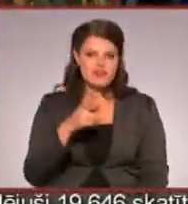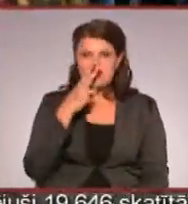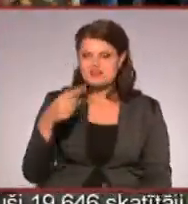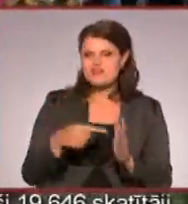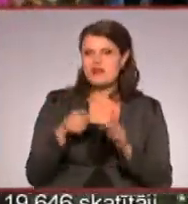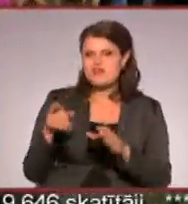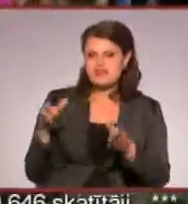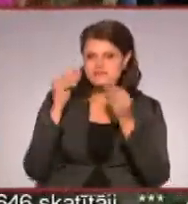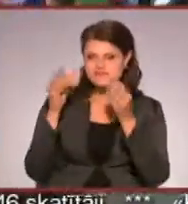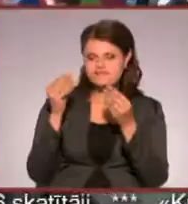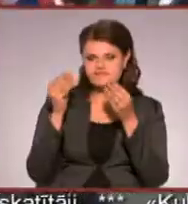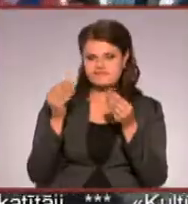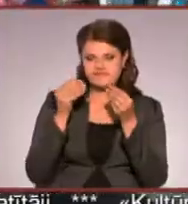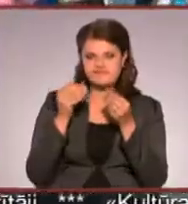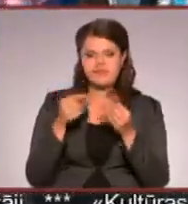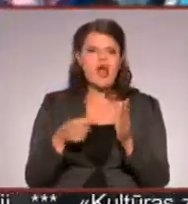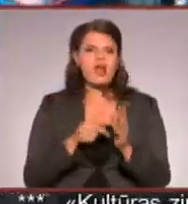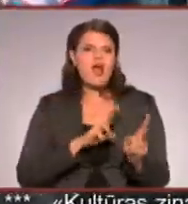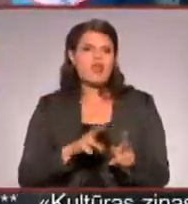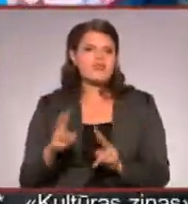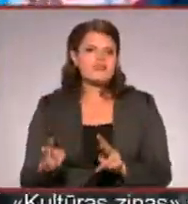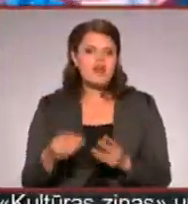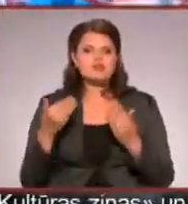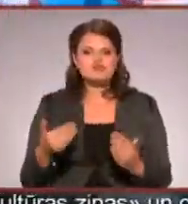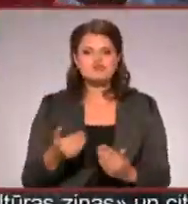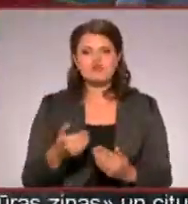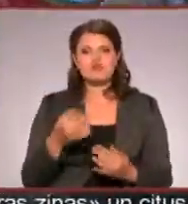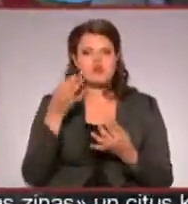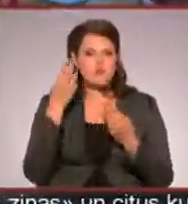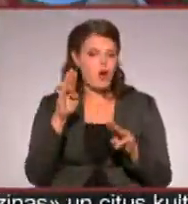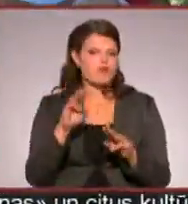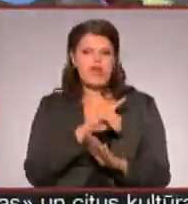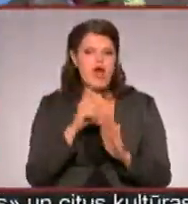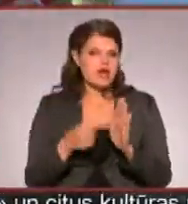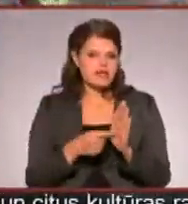virzienā tās attīstās. Kādi dejas virzieni šobrīd visaktālākie?